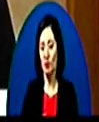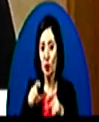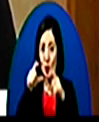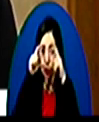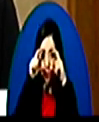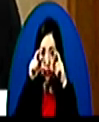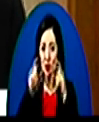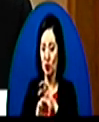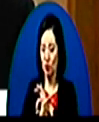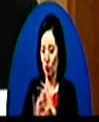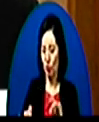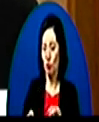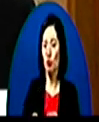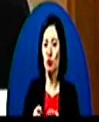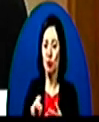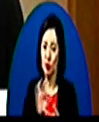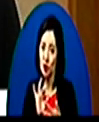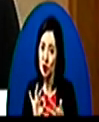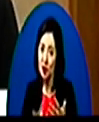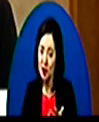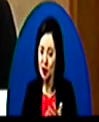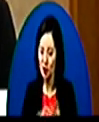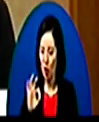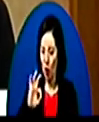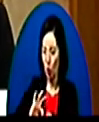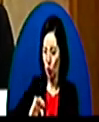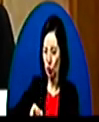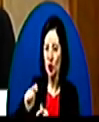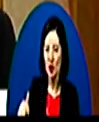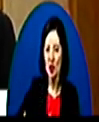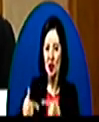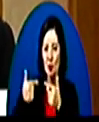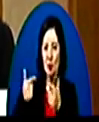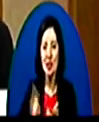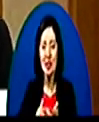энэ үчинттэй тэмцэхэд хэрэгтэй